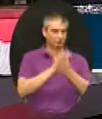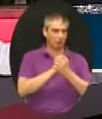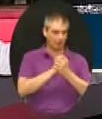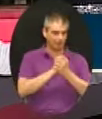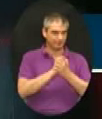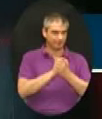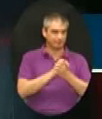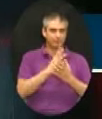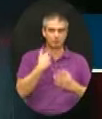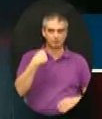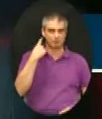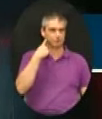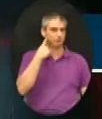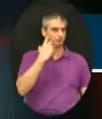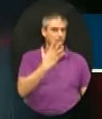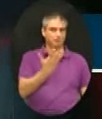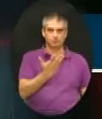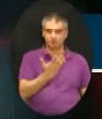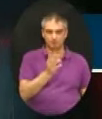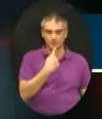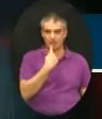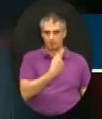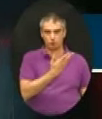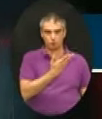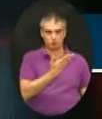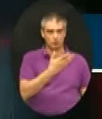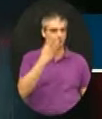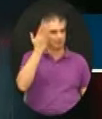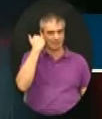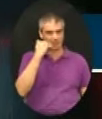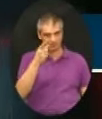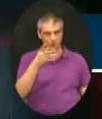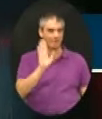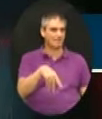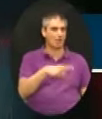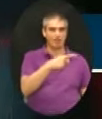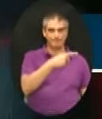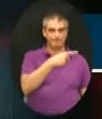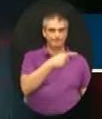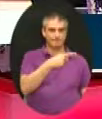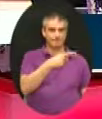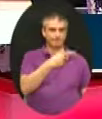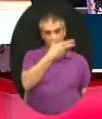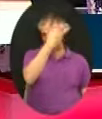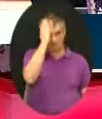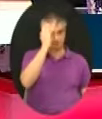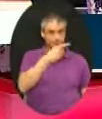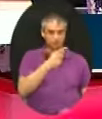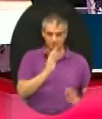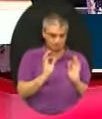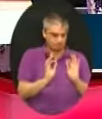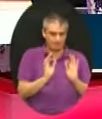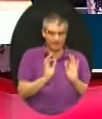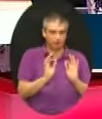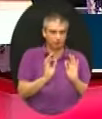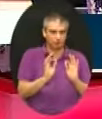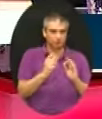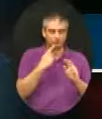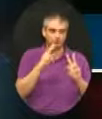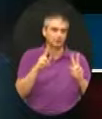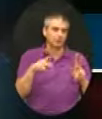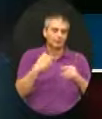לך. אולי נשמע את הדברים שאמרו גם הילרי קלינטון וגם טראמפ, זה ממש הקלישאות